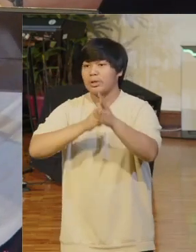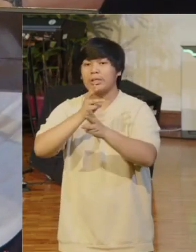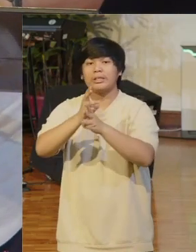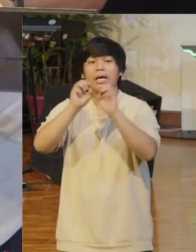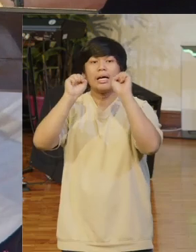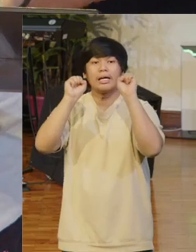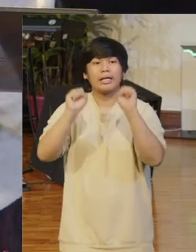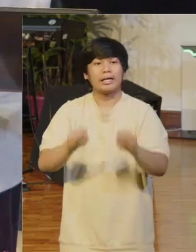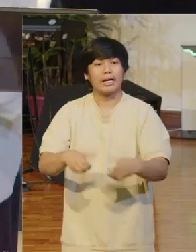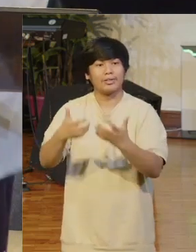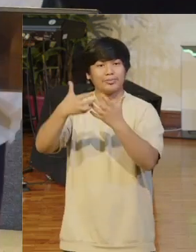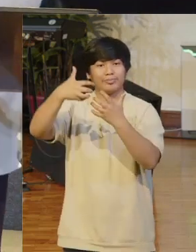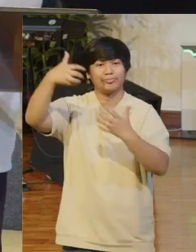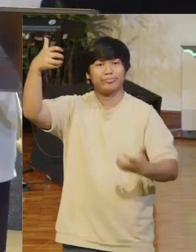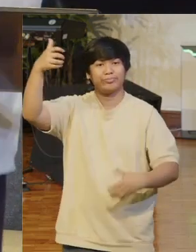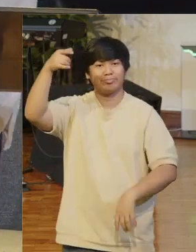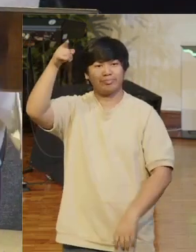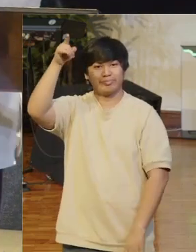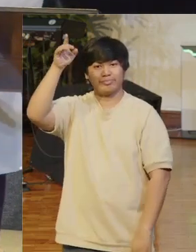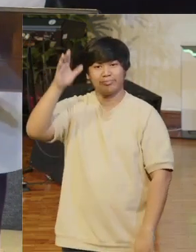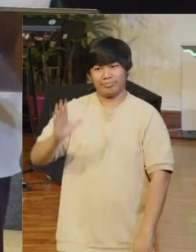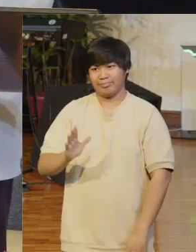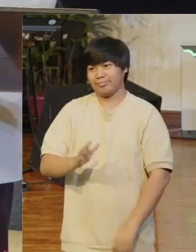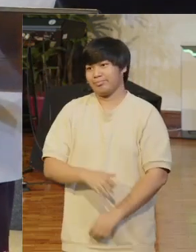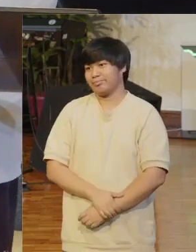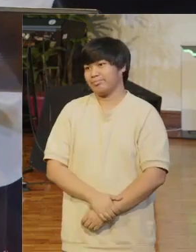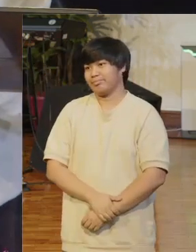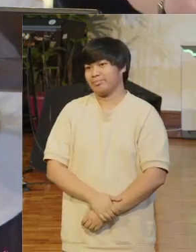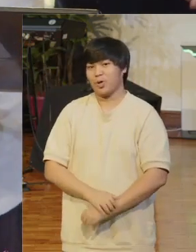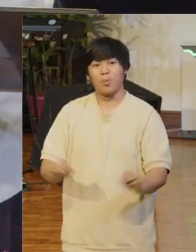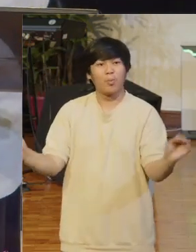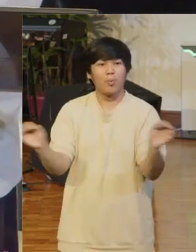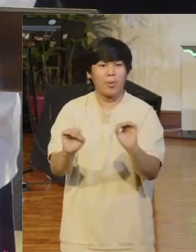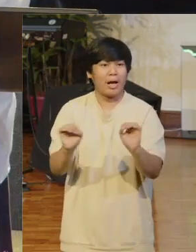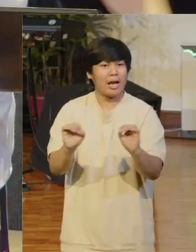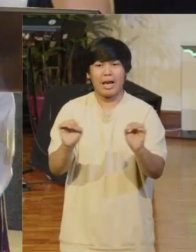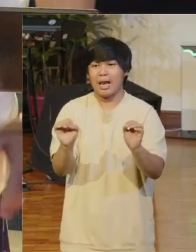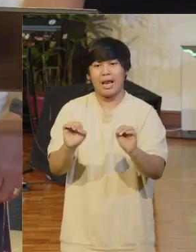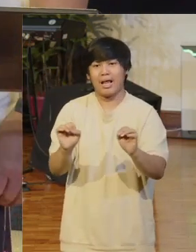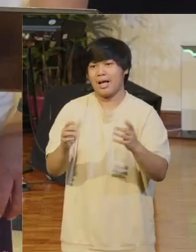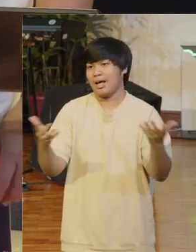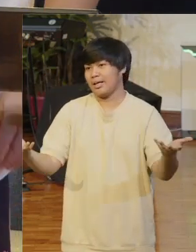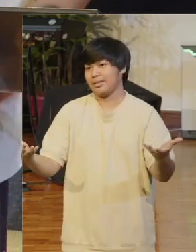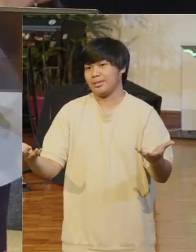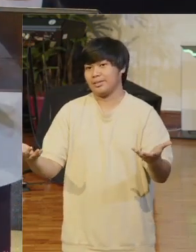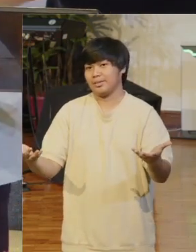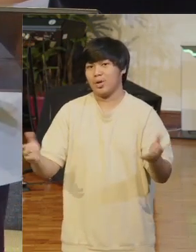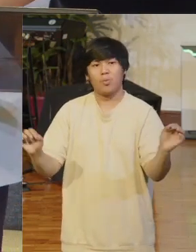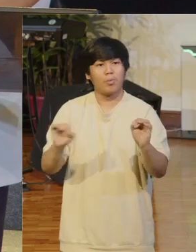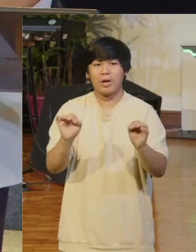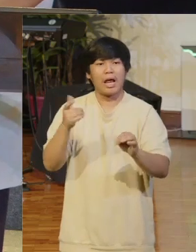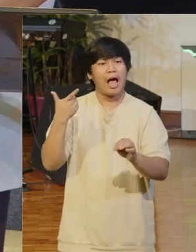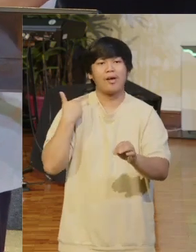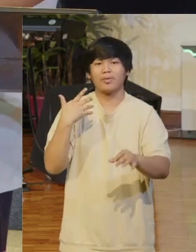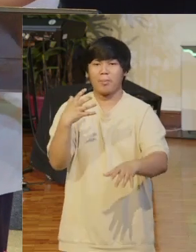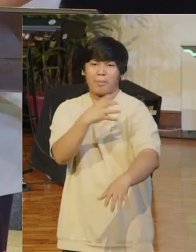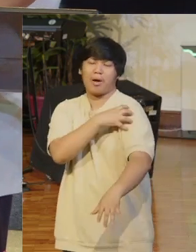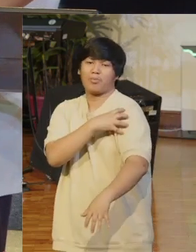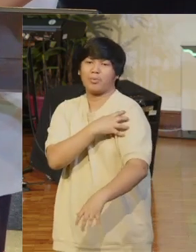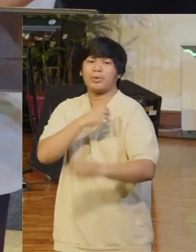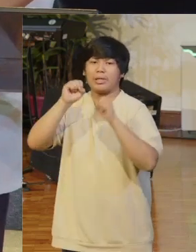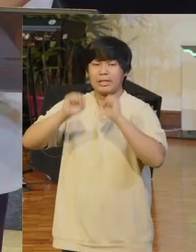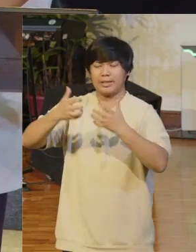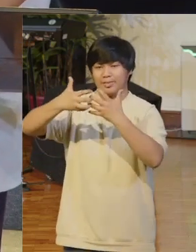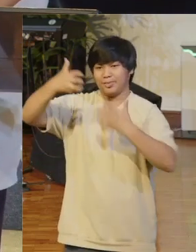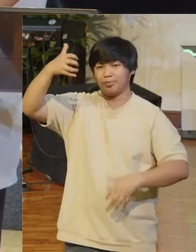creation will be able to separate us from the love of God in Christ Jesus our